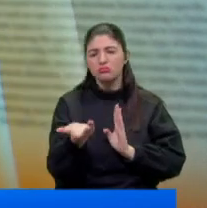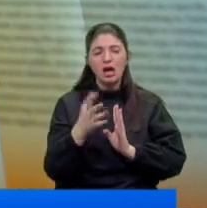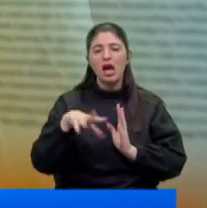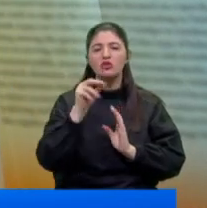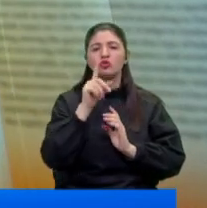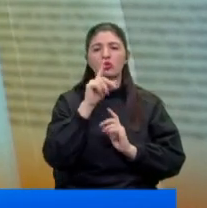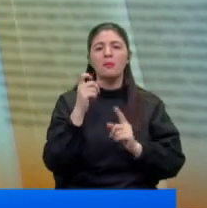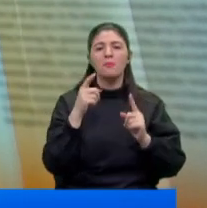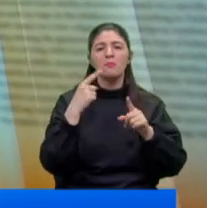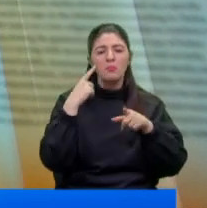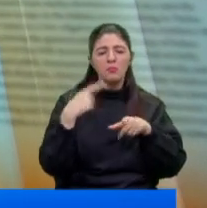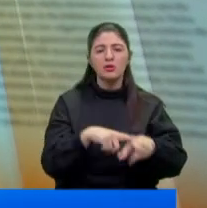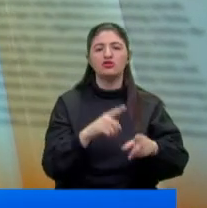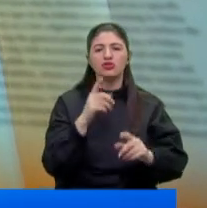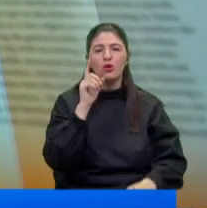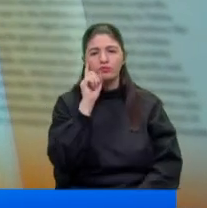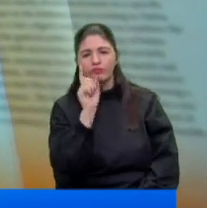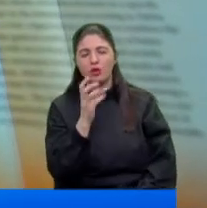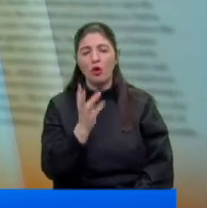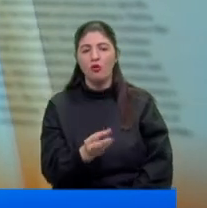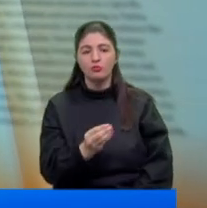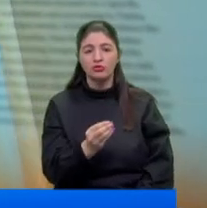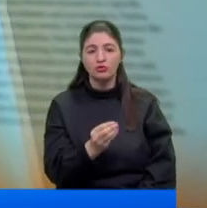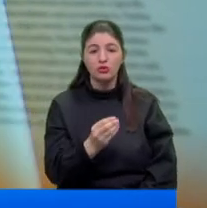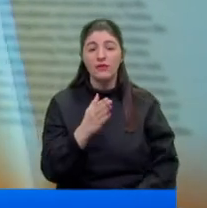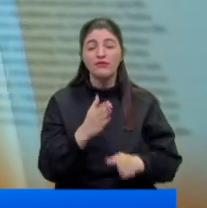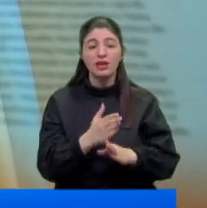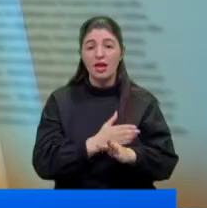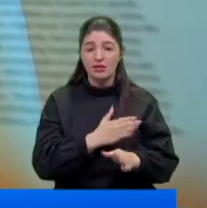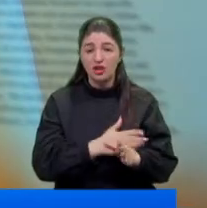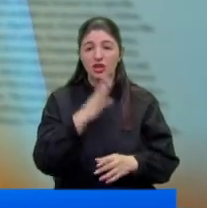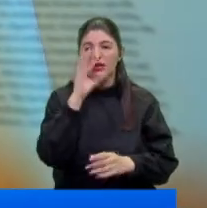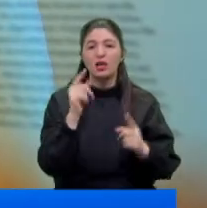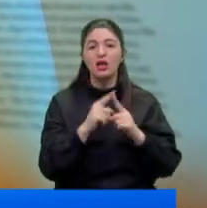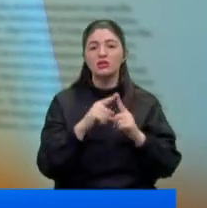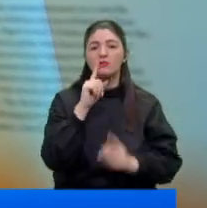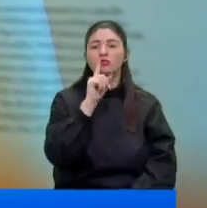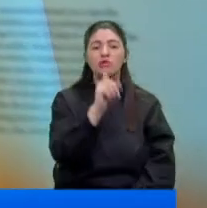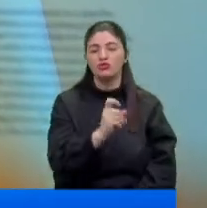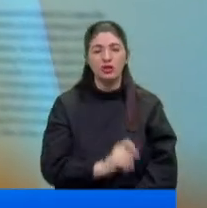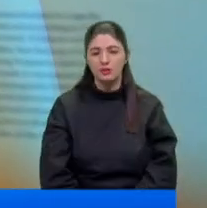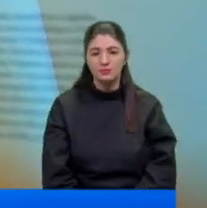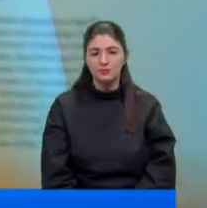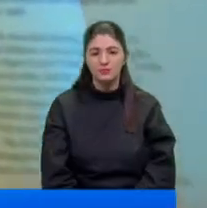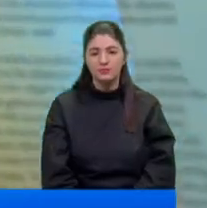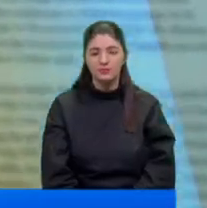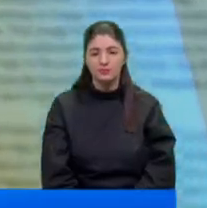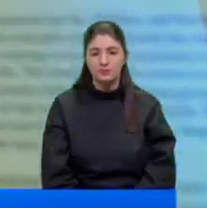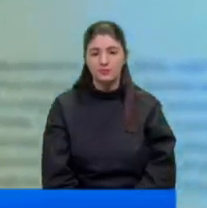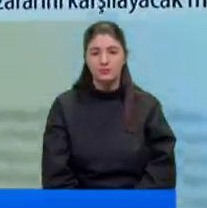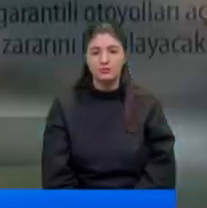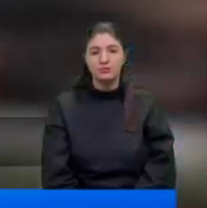şimdi şu sorunun peşine takılmış durumda. Vatandaş kimden hesabını soracak?